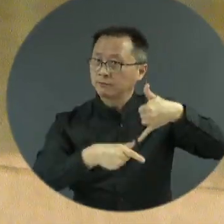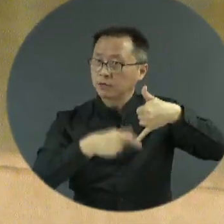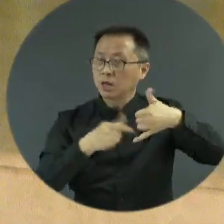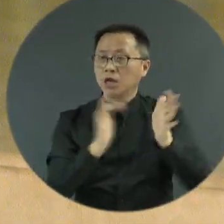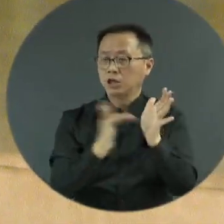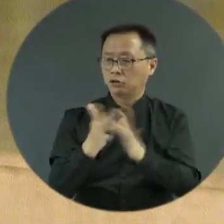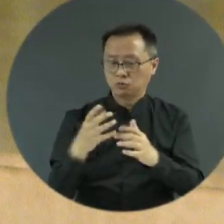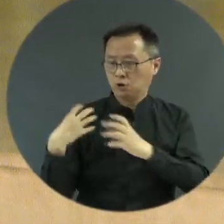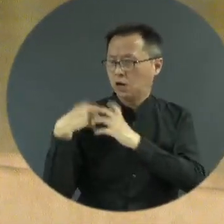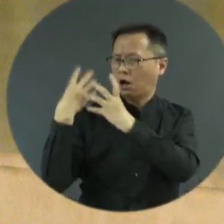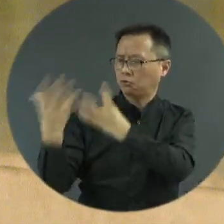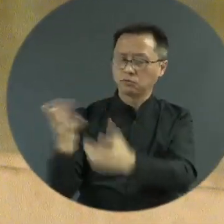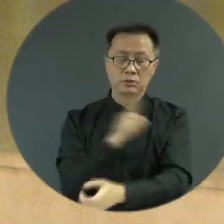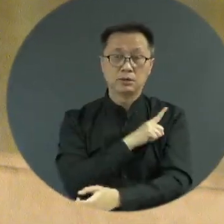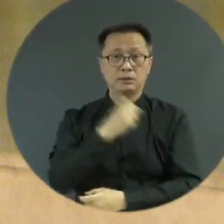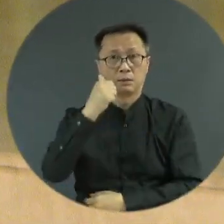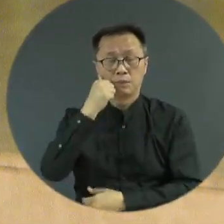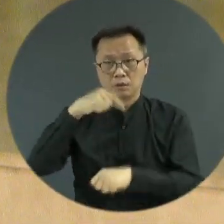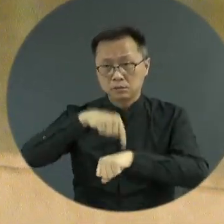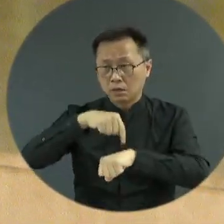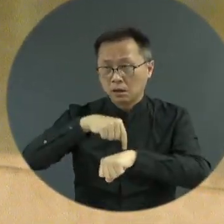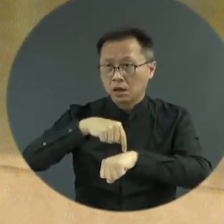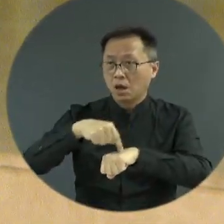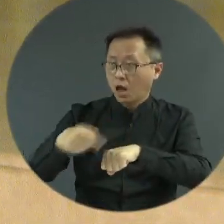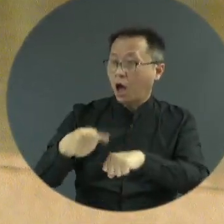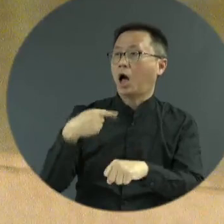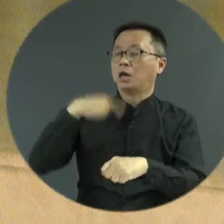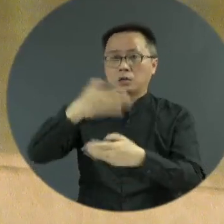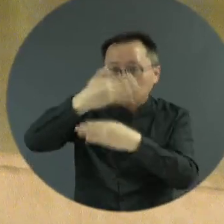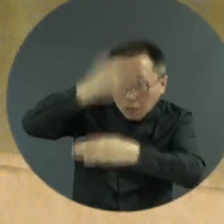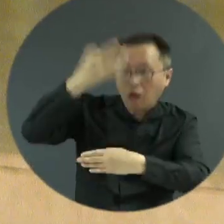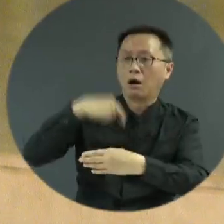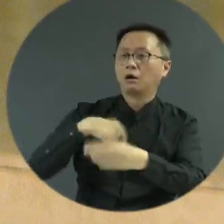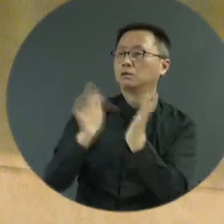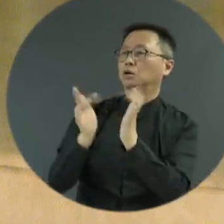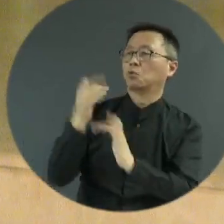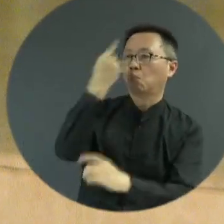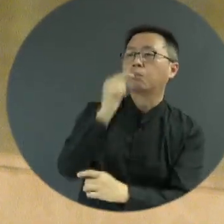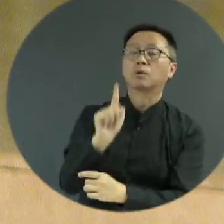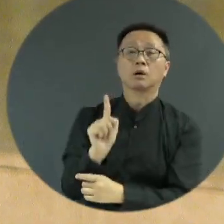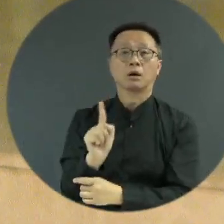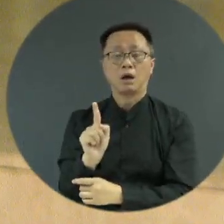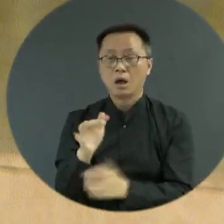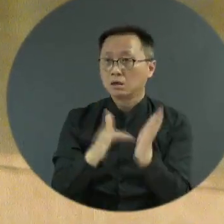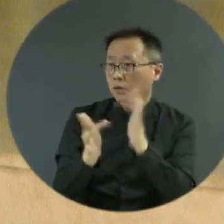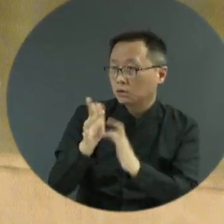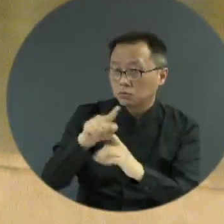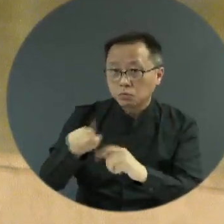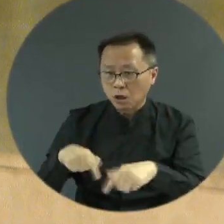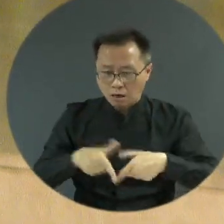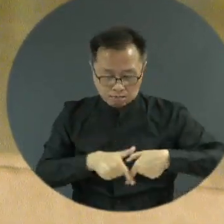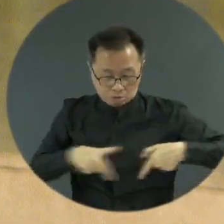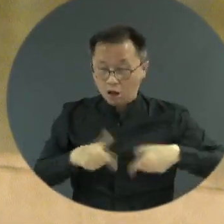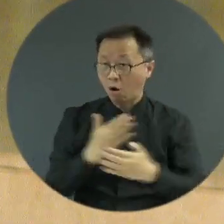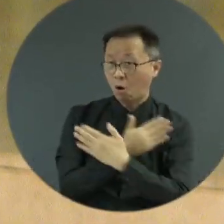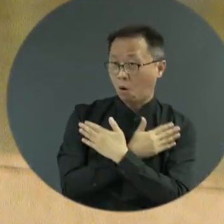交出自己生命的时候，有人才能够认出耶稣是哪一个。耶稣以他的大爱